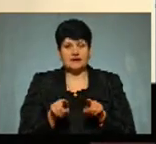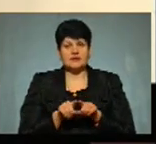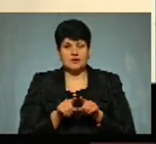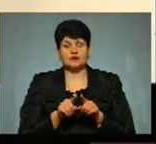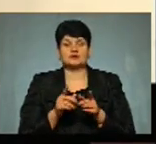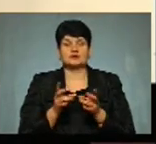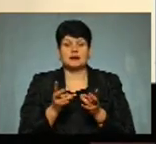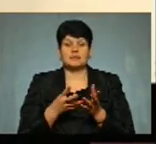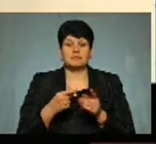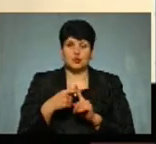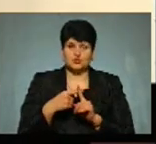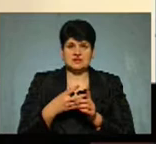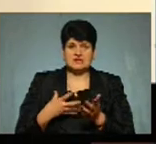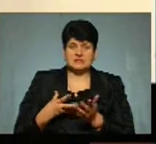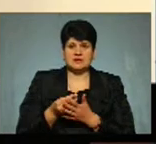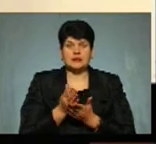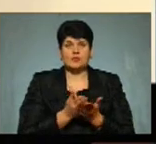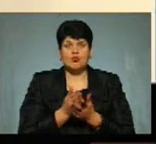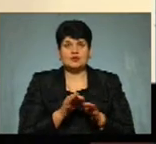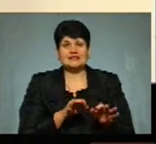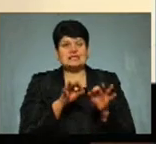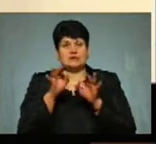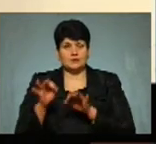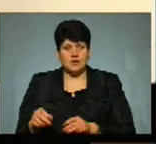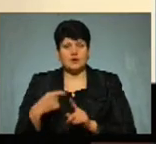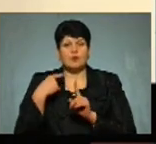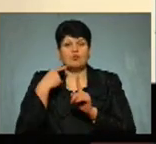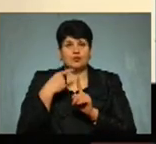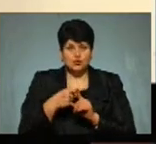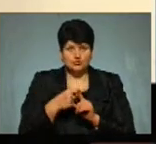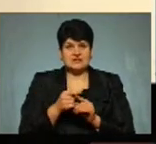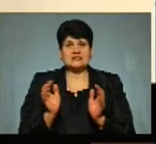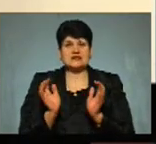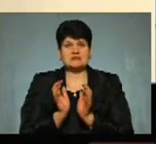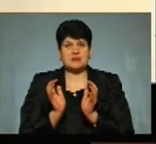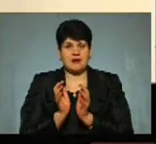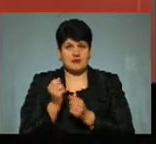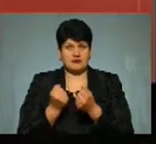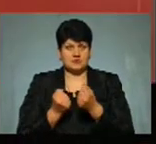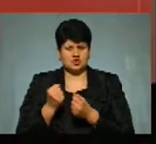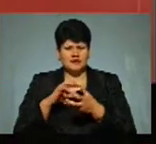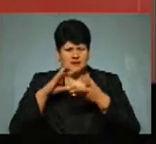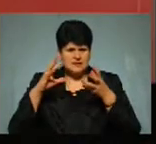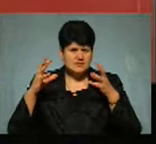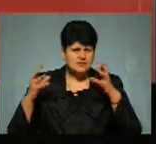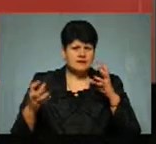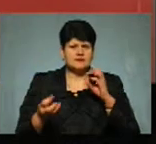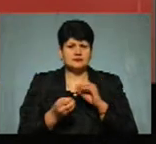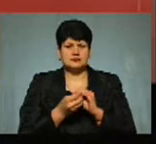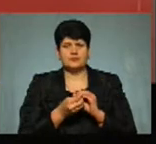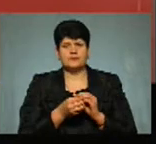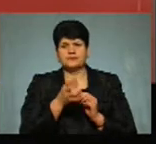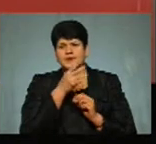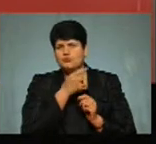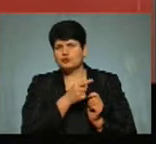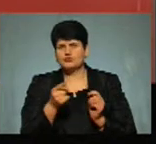буде оплатити послуги за транспортування та послуги за зберігання транспортного засобу. Тобто, загалом, якщо впродовж кількох